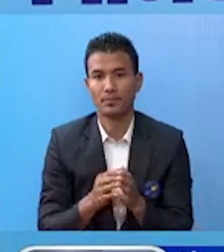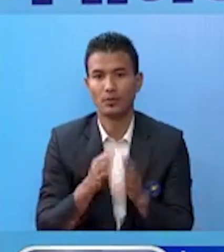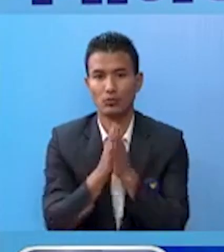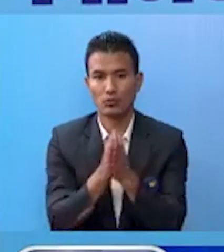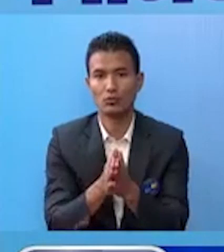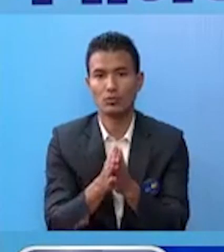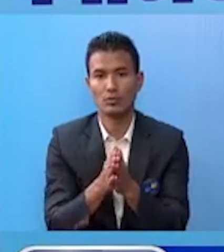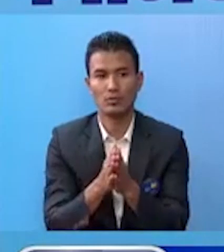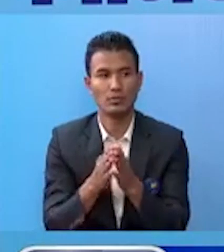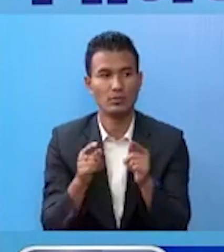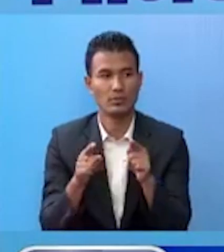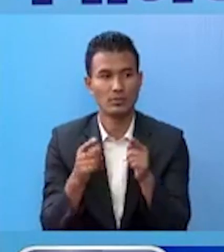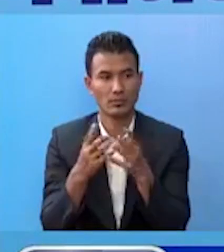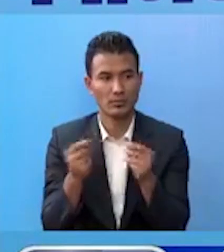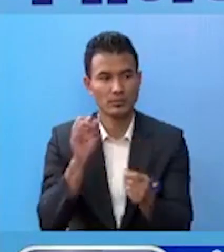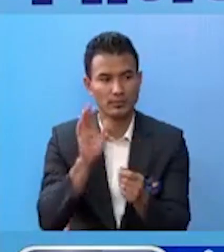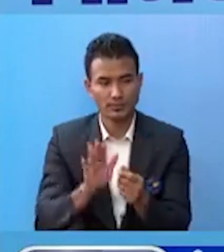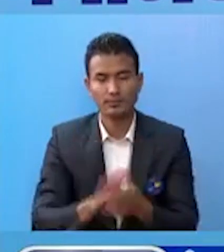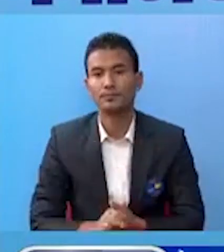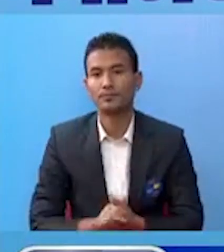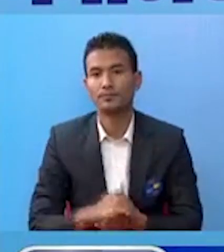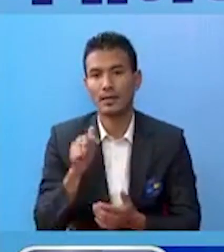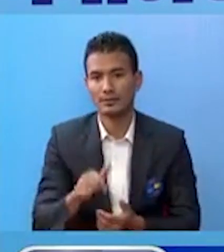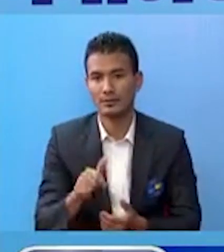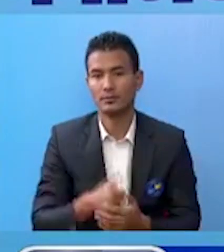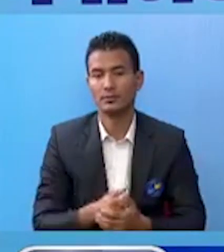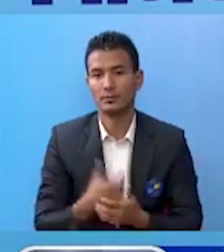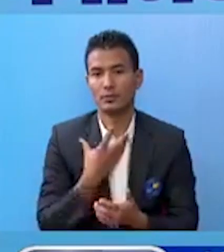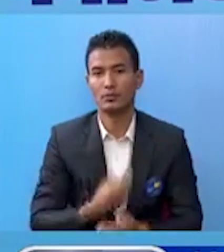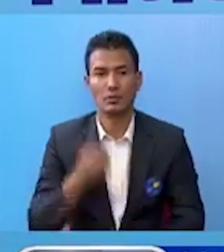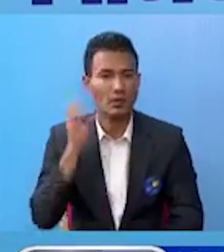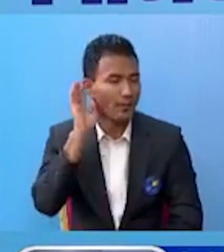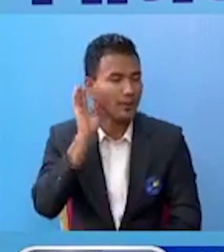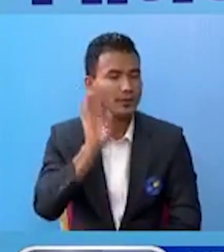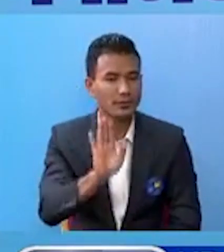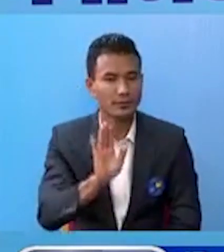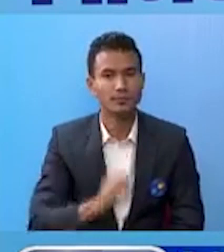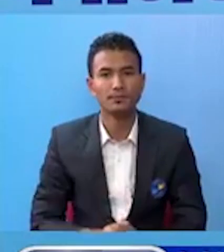अनुरोध पनि सकिएको छ। आज दुःखद खबर छ।